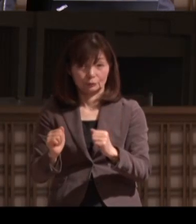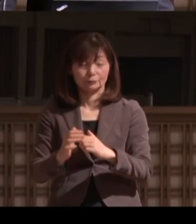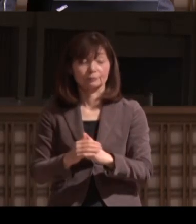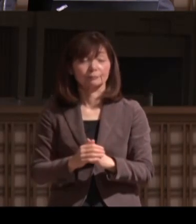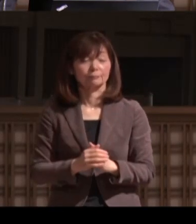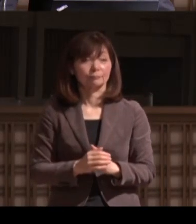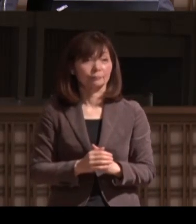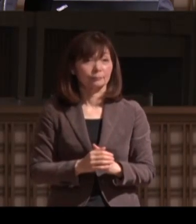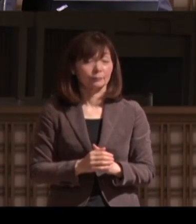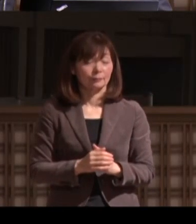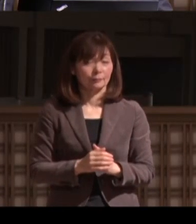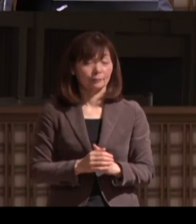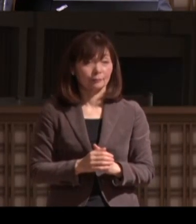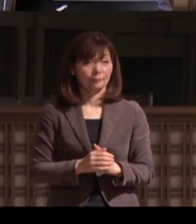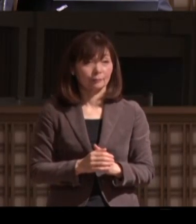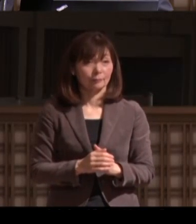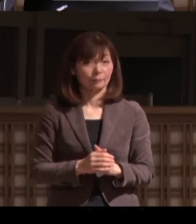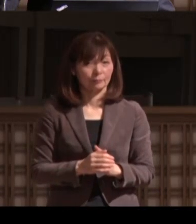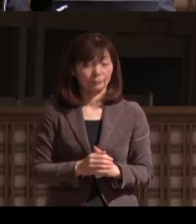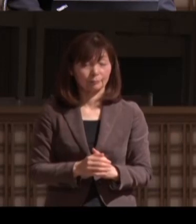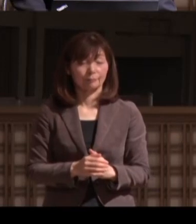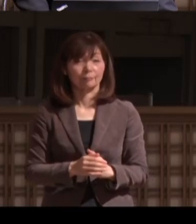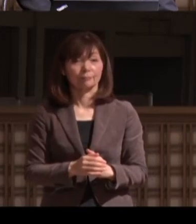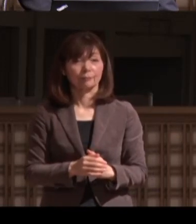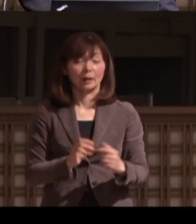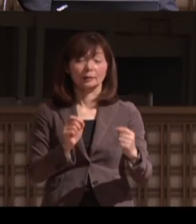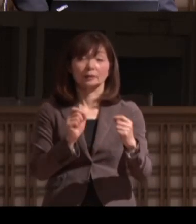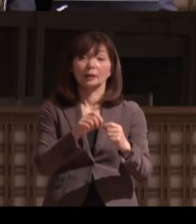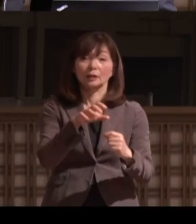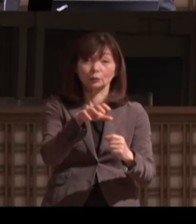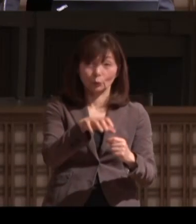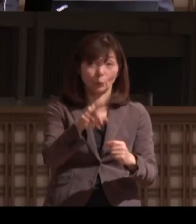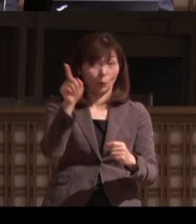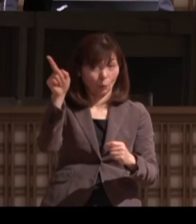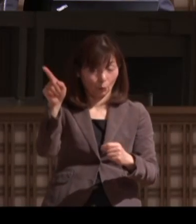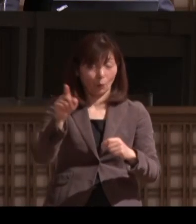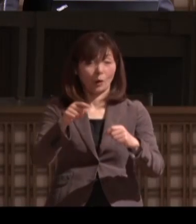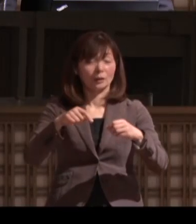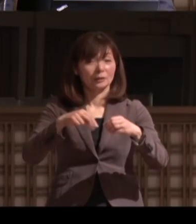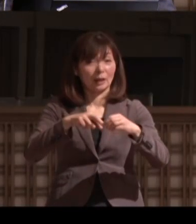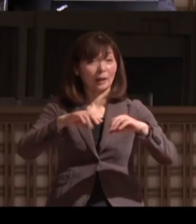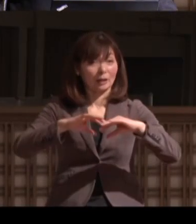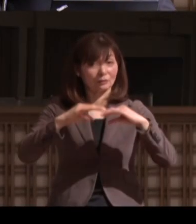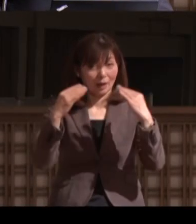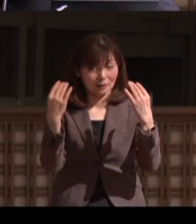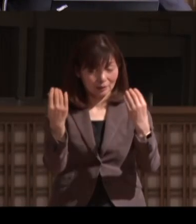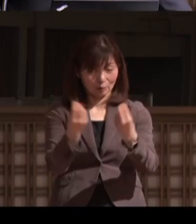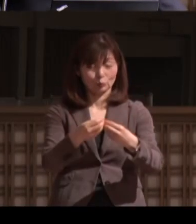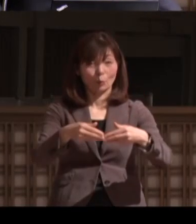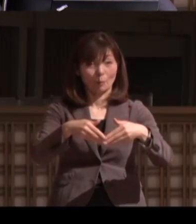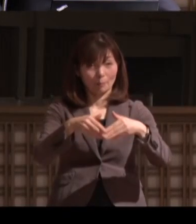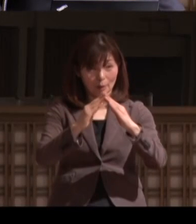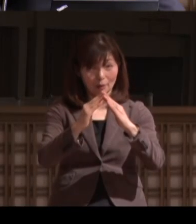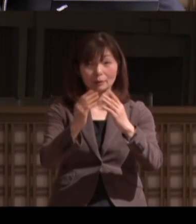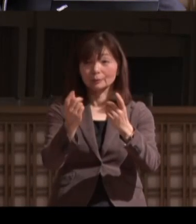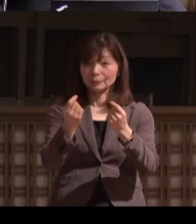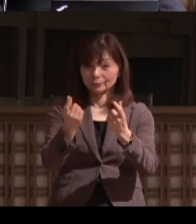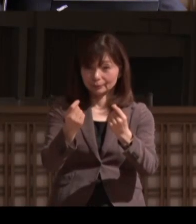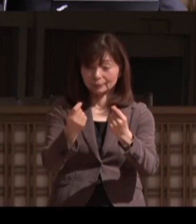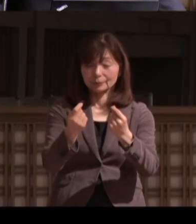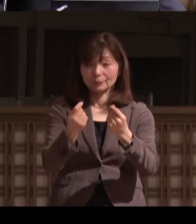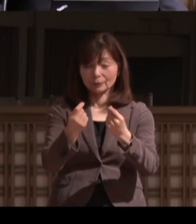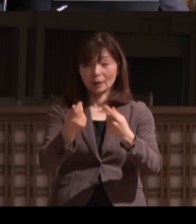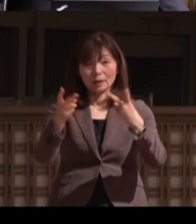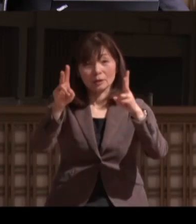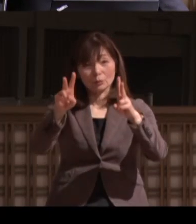すぐ近くにえ素晴らしいえ広島のサッカースタジアムができます広島駅前ではですねえ